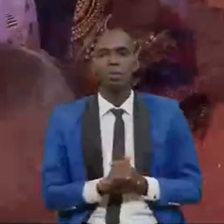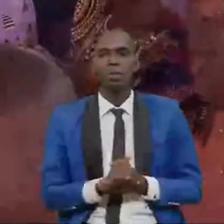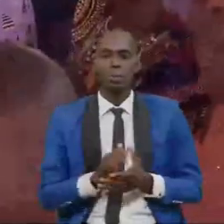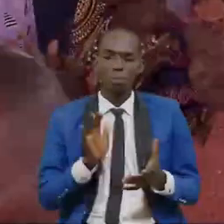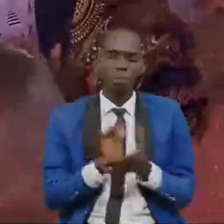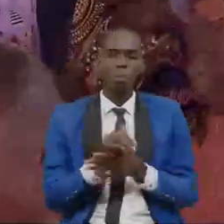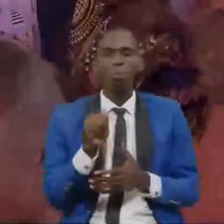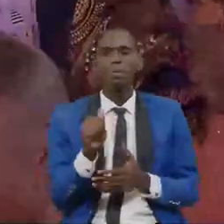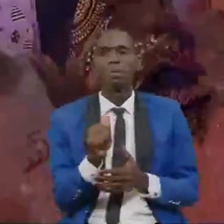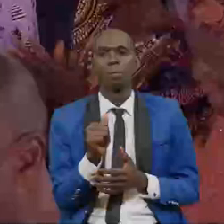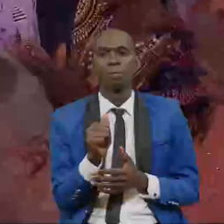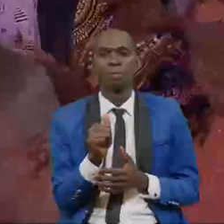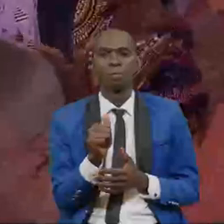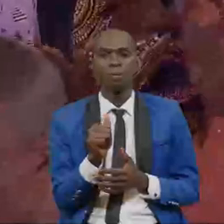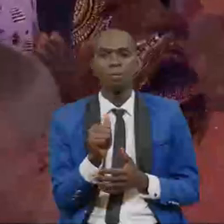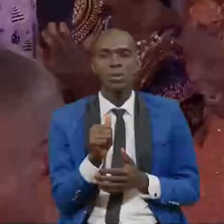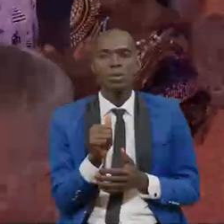Crois